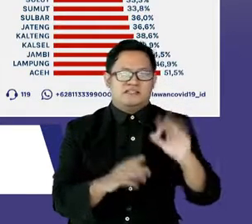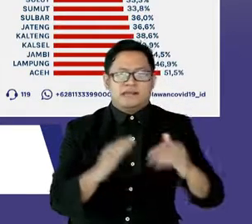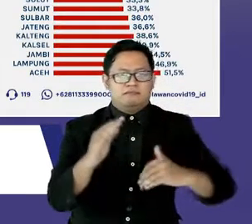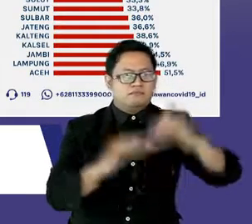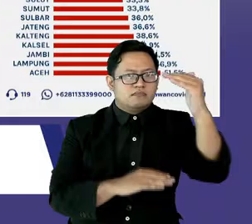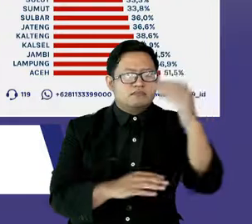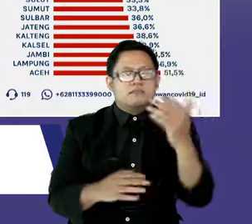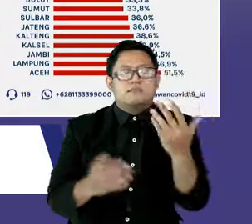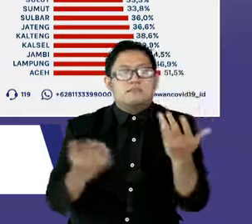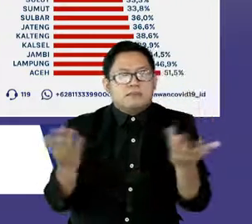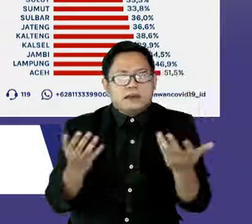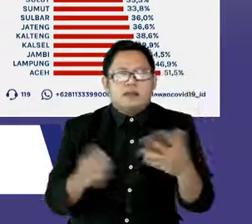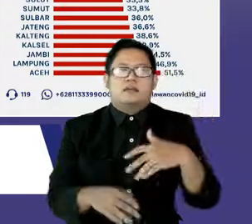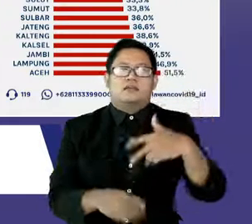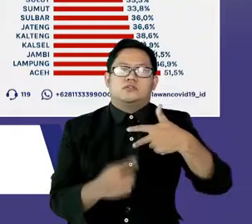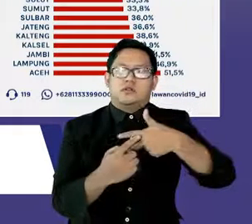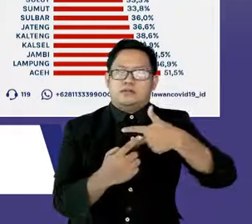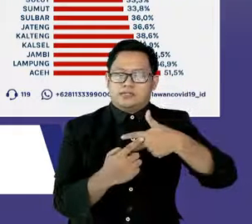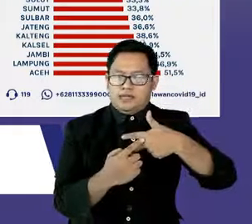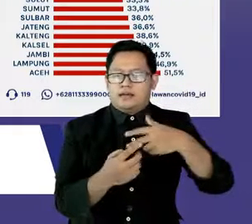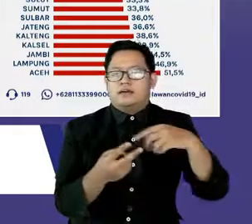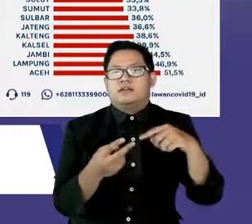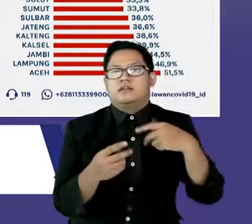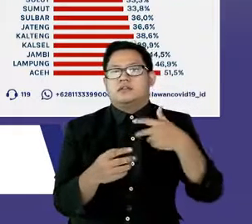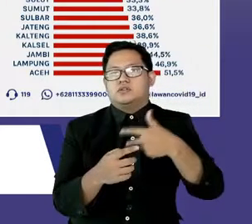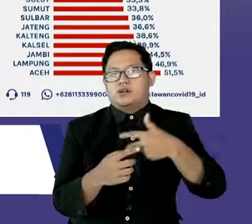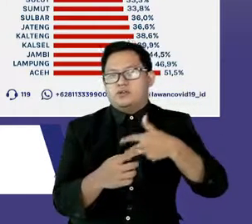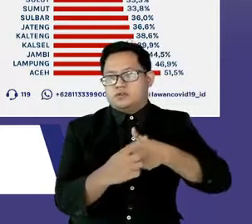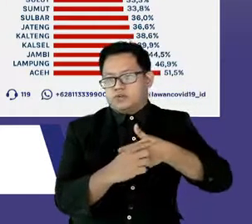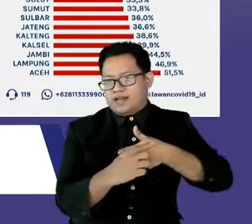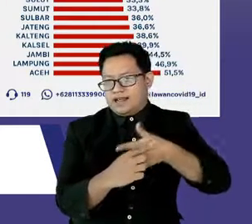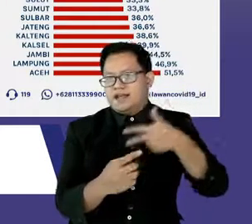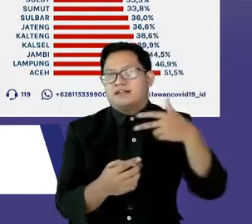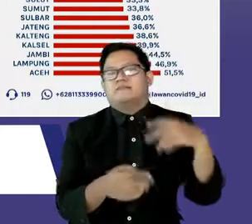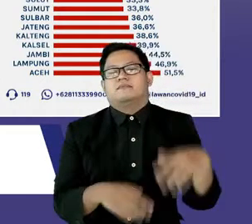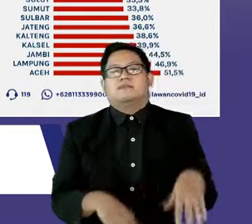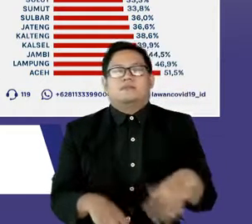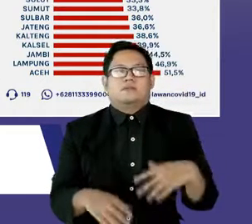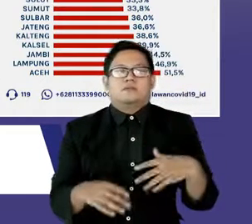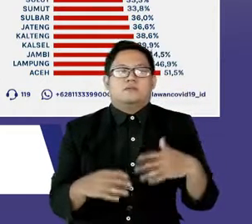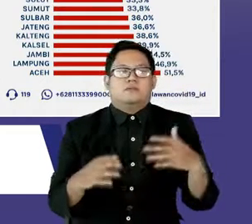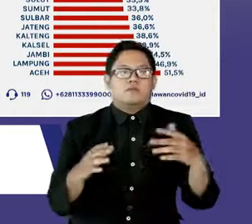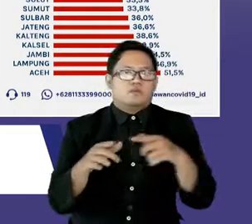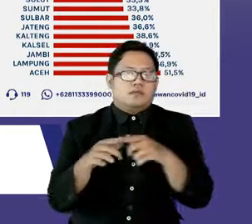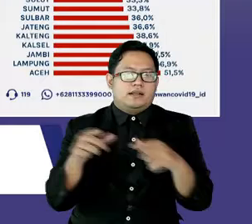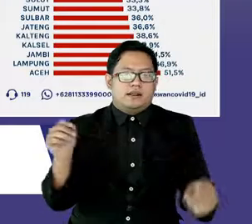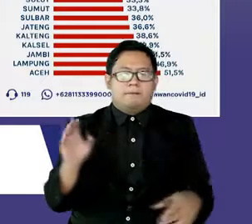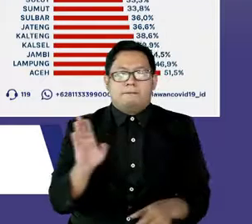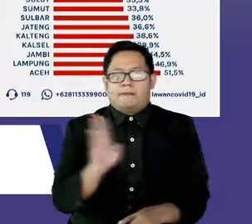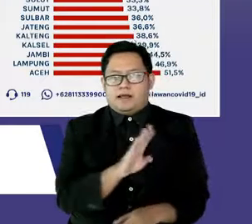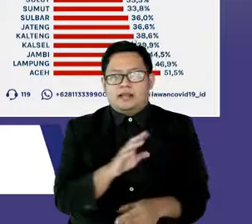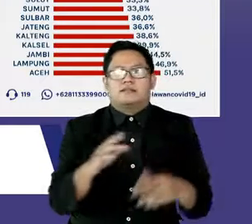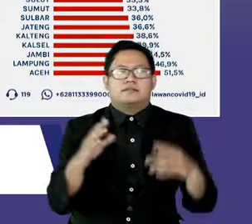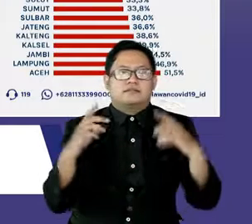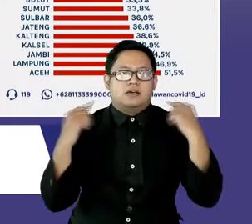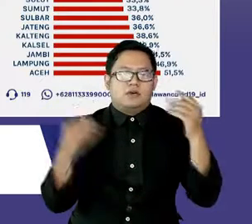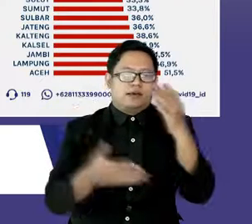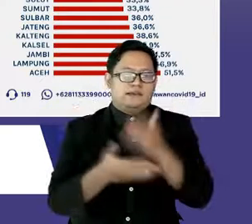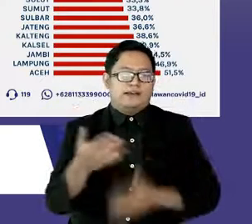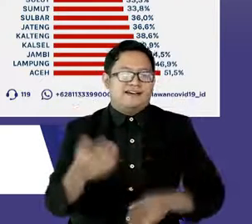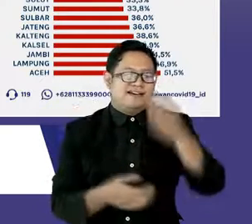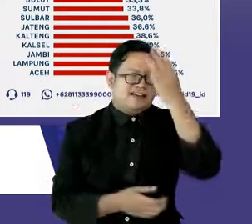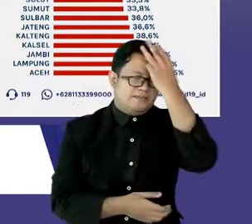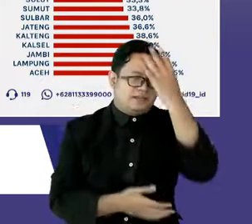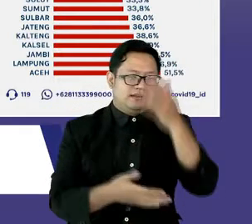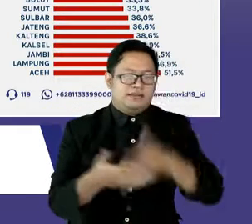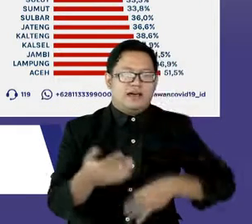Sulawesi Tengah Sulawesi Utara Sumatera Utara Sulawesi Barat Jawa Tengah Kalimantan Tengah